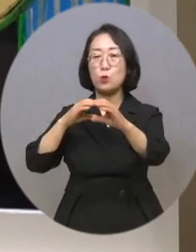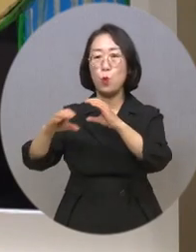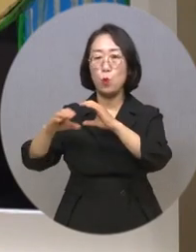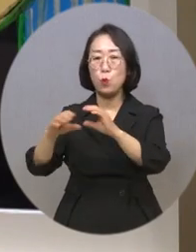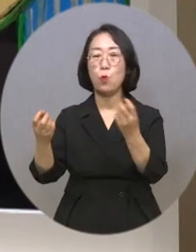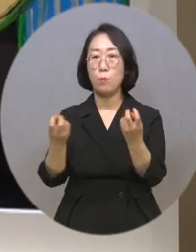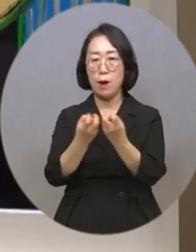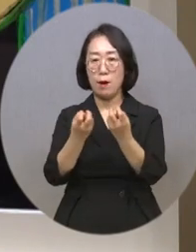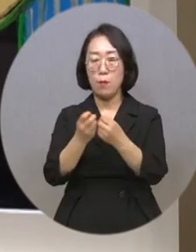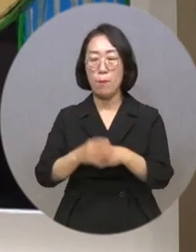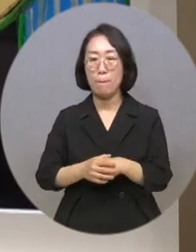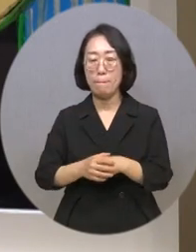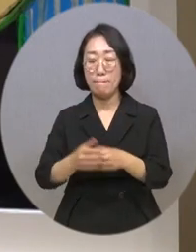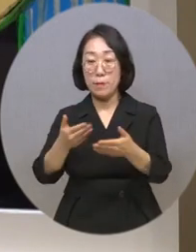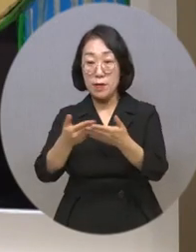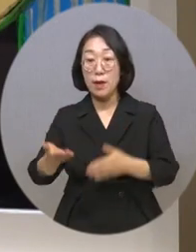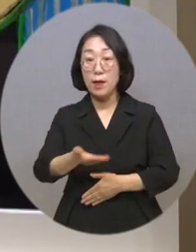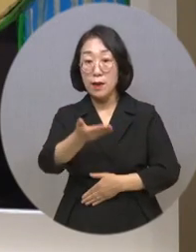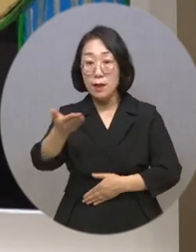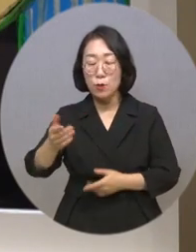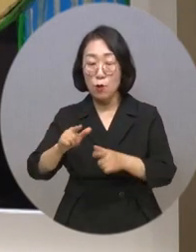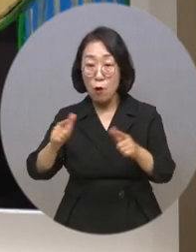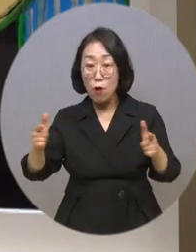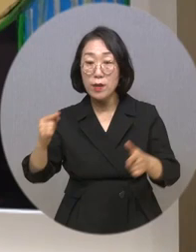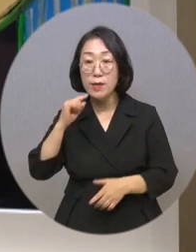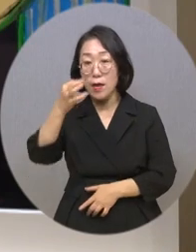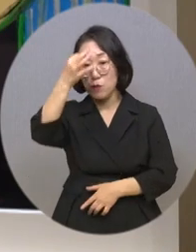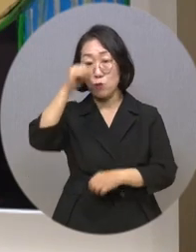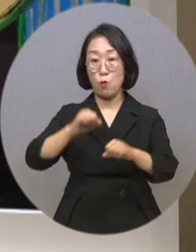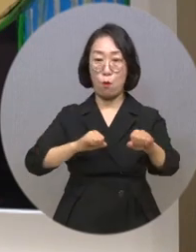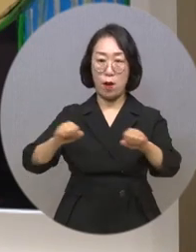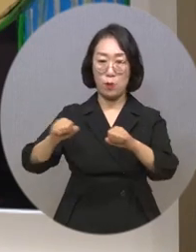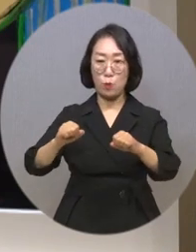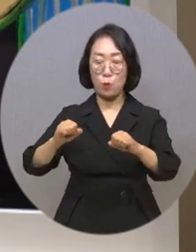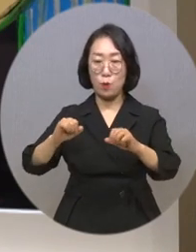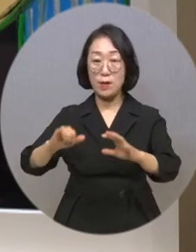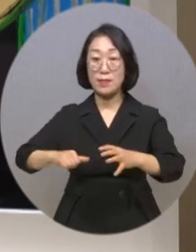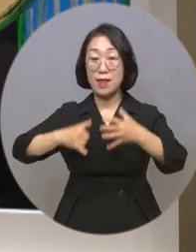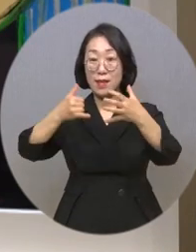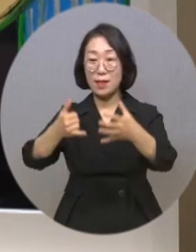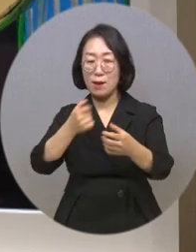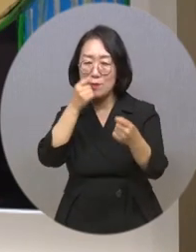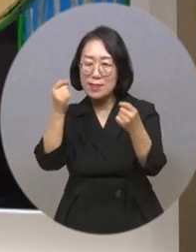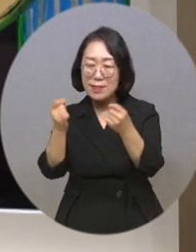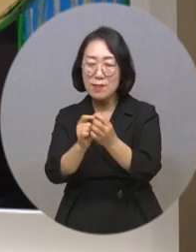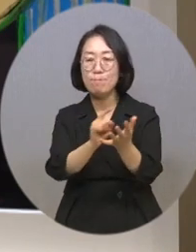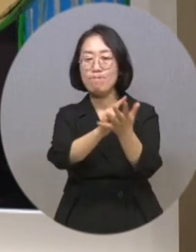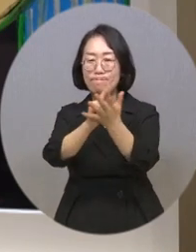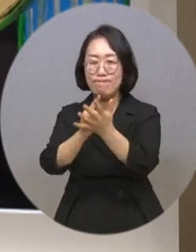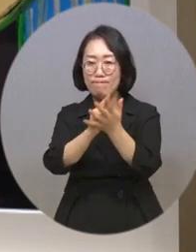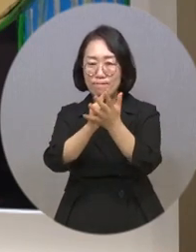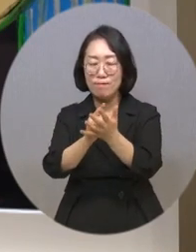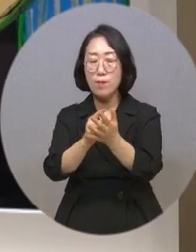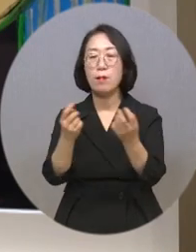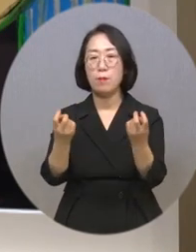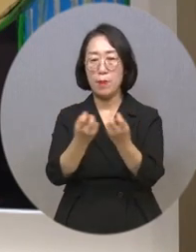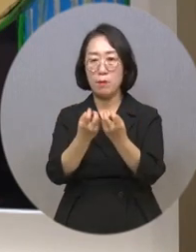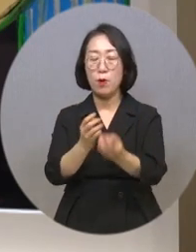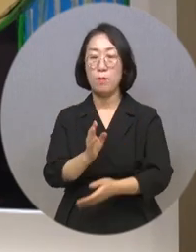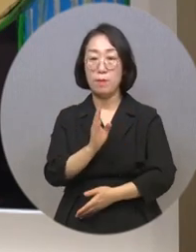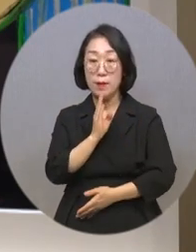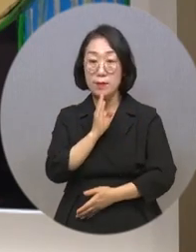방법이며 장애인들의 다양한 예술 활동은 그들이 세상과 가깝게 마주할 수 있는 통로가 되어주고